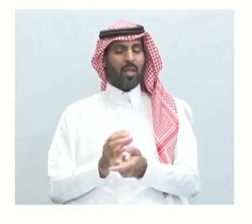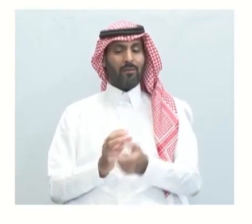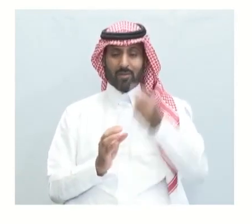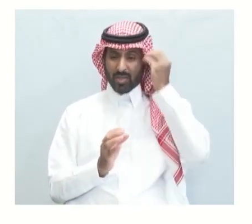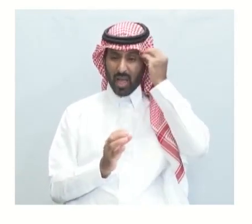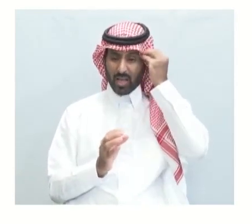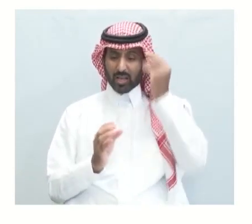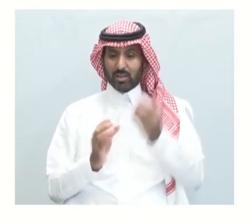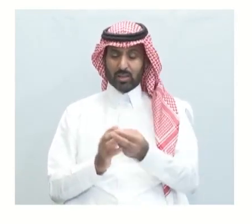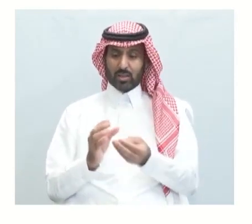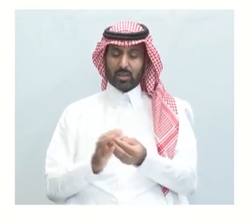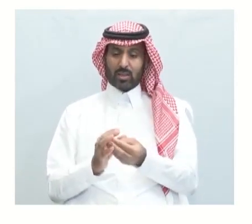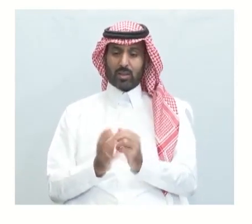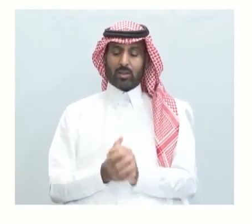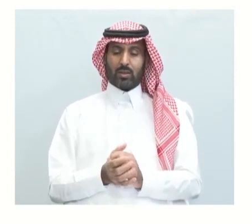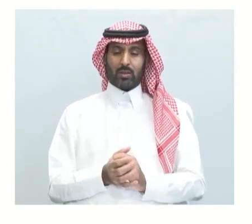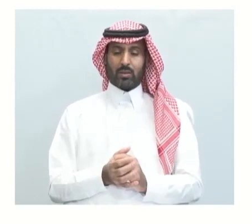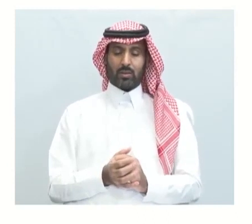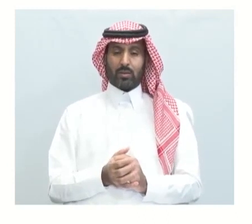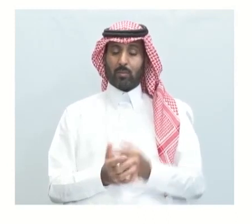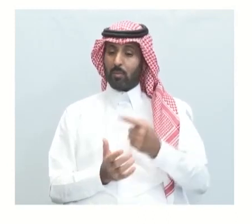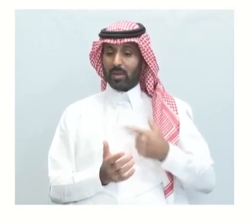انها متتاليه لا حاجه للع